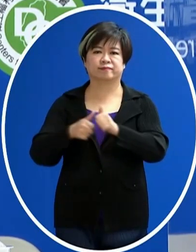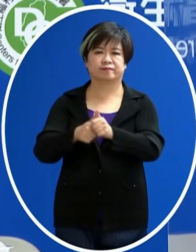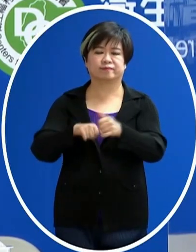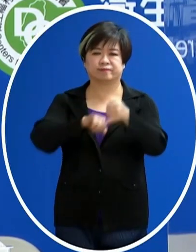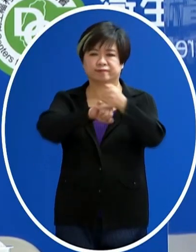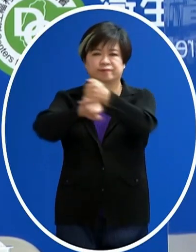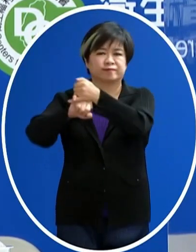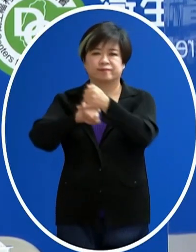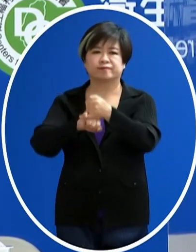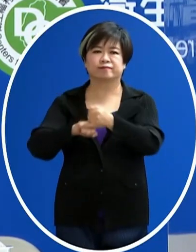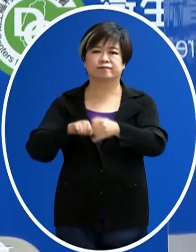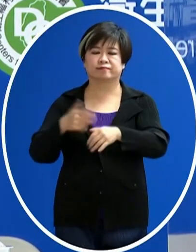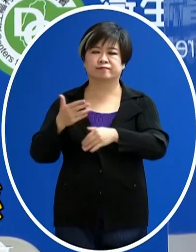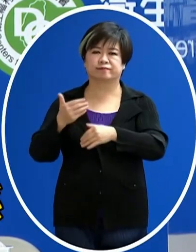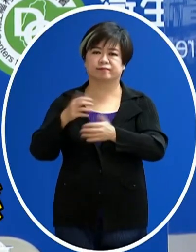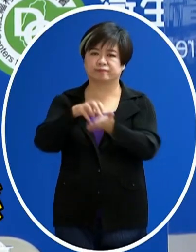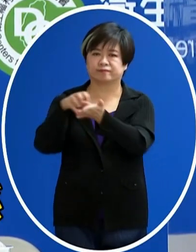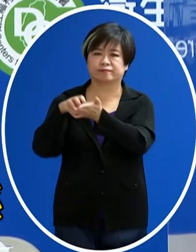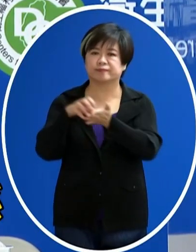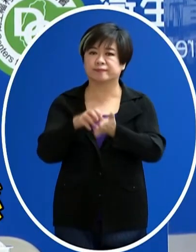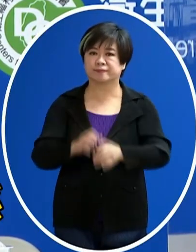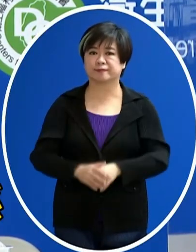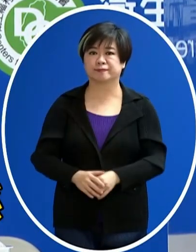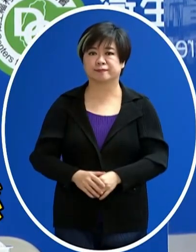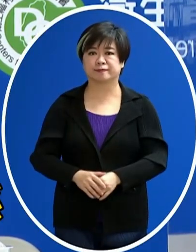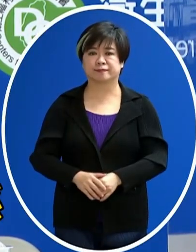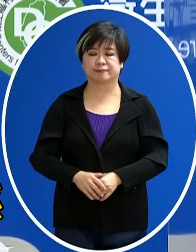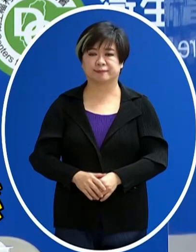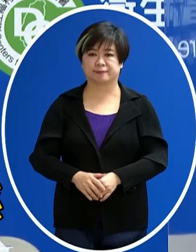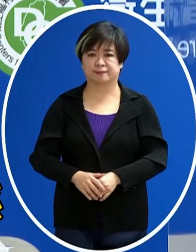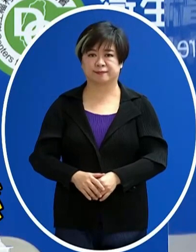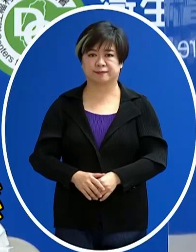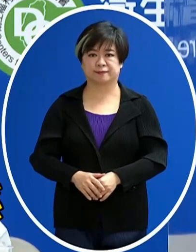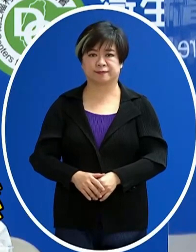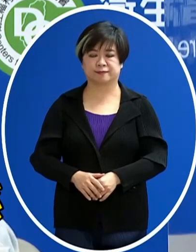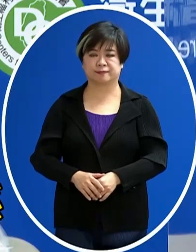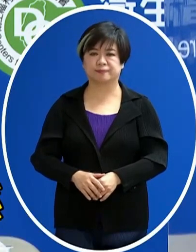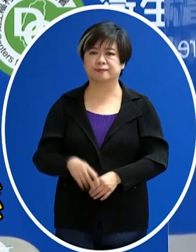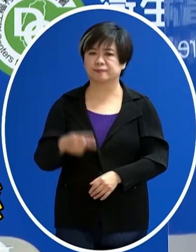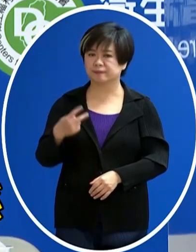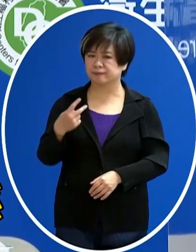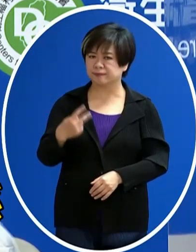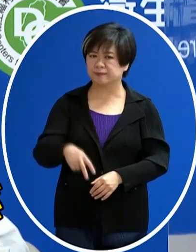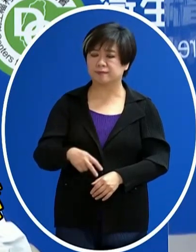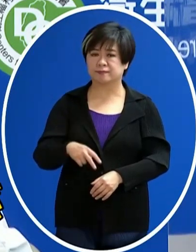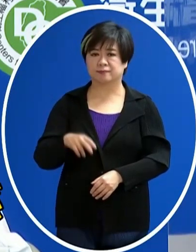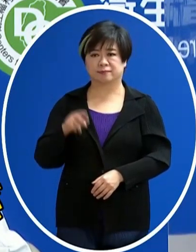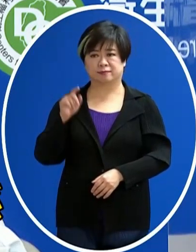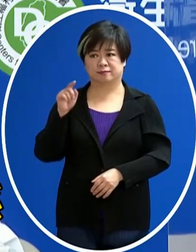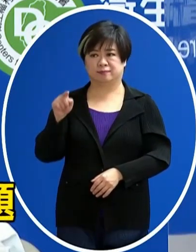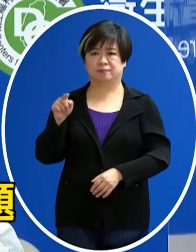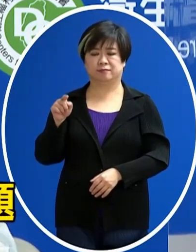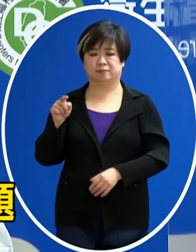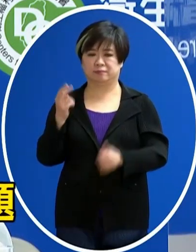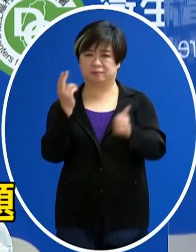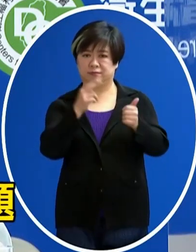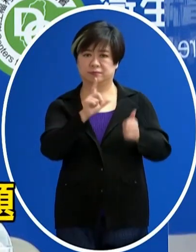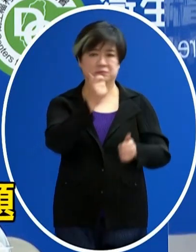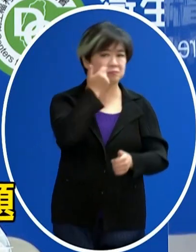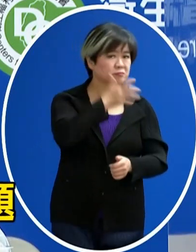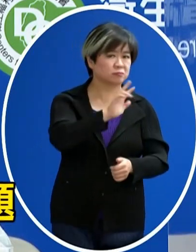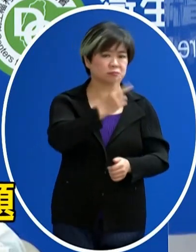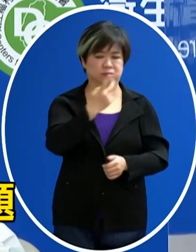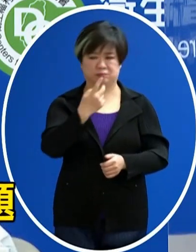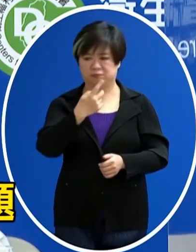购的一个情况。那至于就是说他跟谁的这些关系哈，那基本上